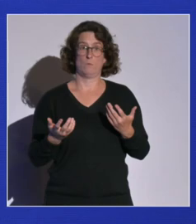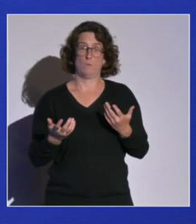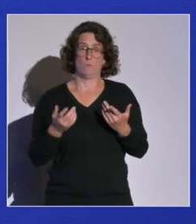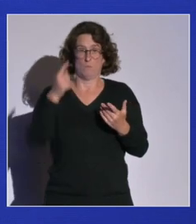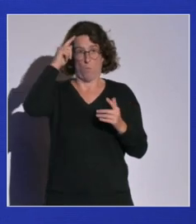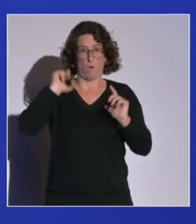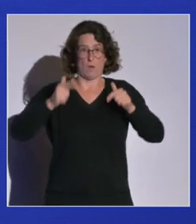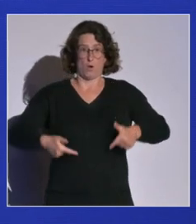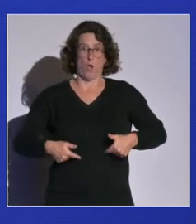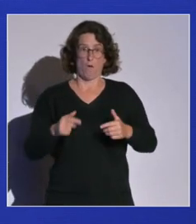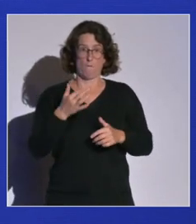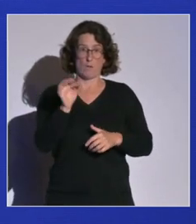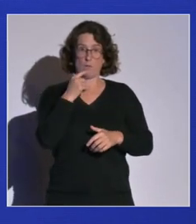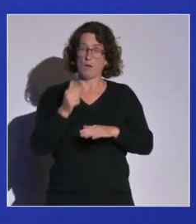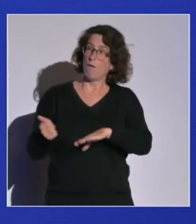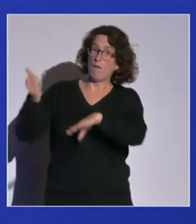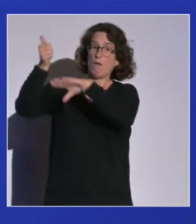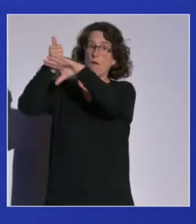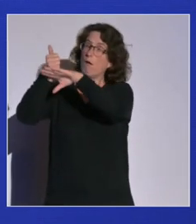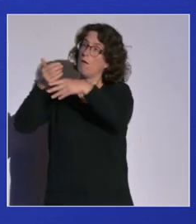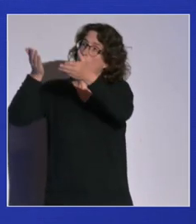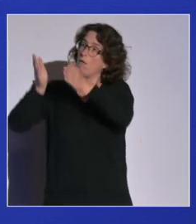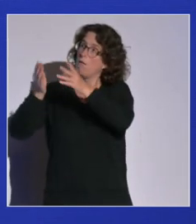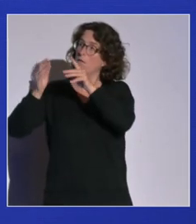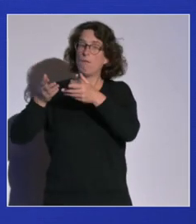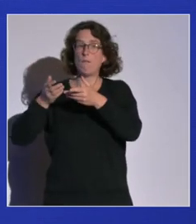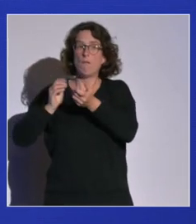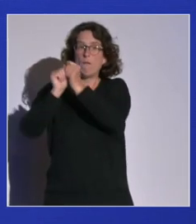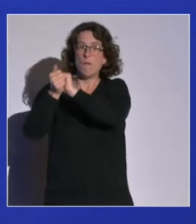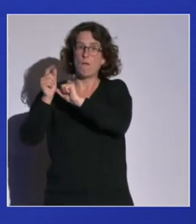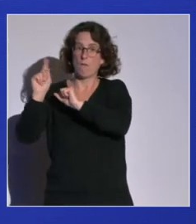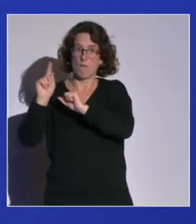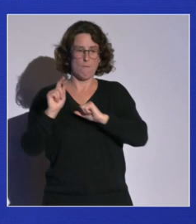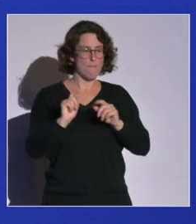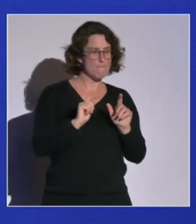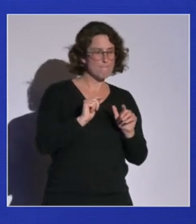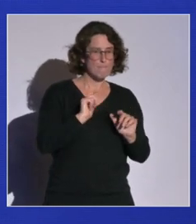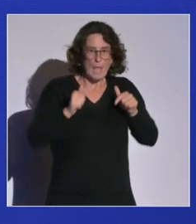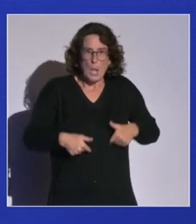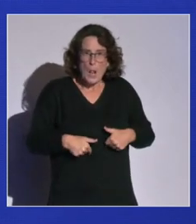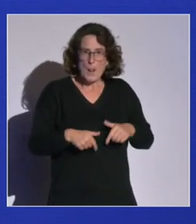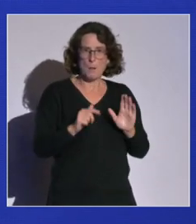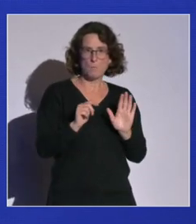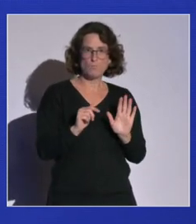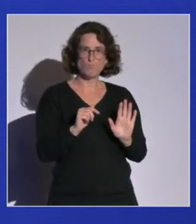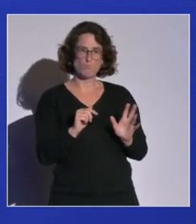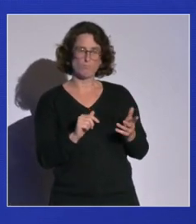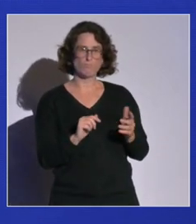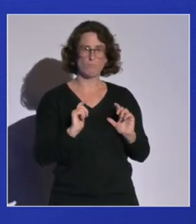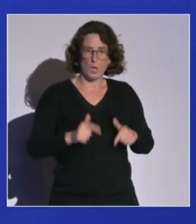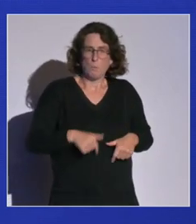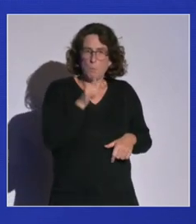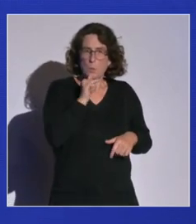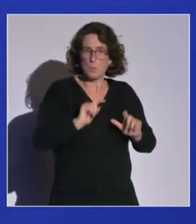réponse, je le crois. C'est du repérage des réussites modestes, école par école, collège par collège et lycée par